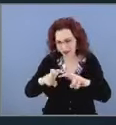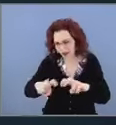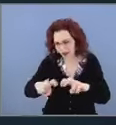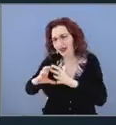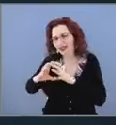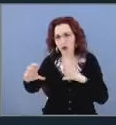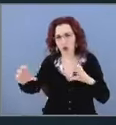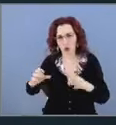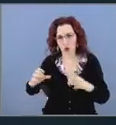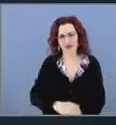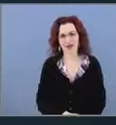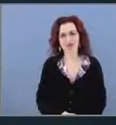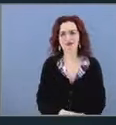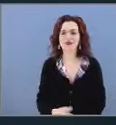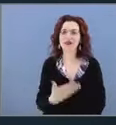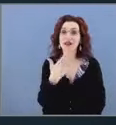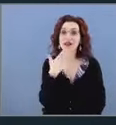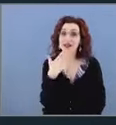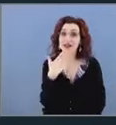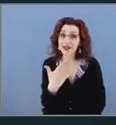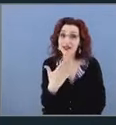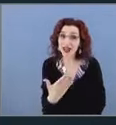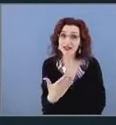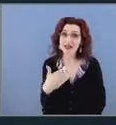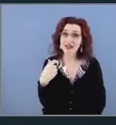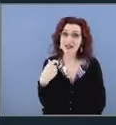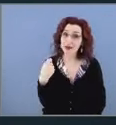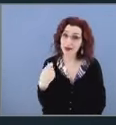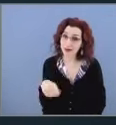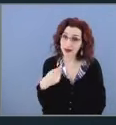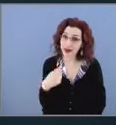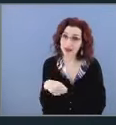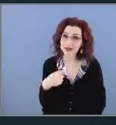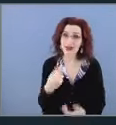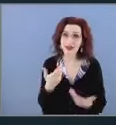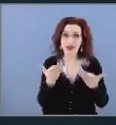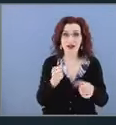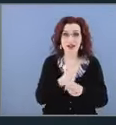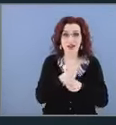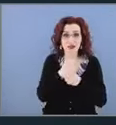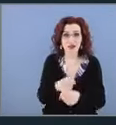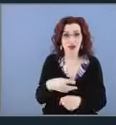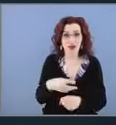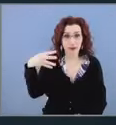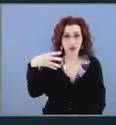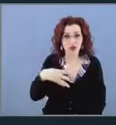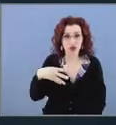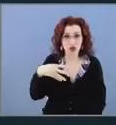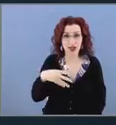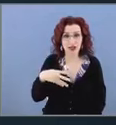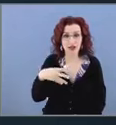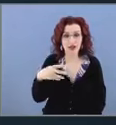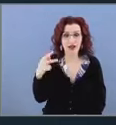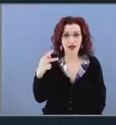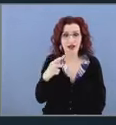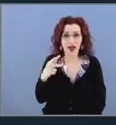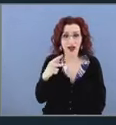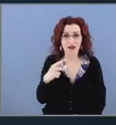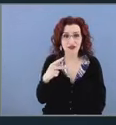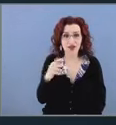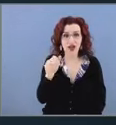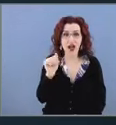Grazie mille Preside. E adesso la parola a Michelle Greif di AgriVol. Buongiorno.